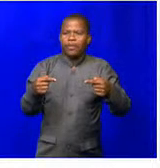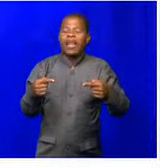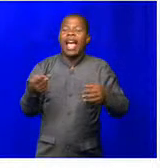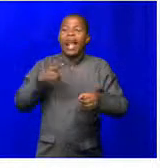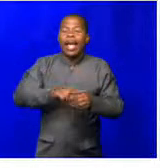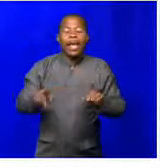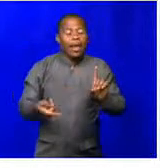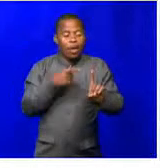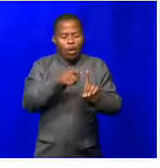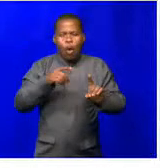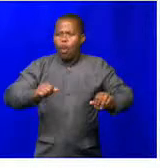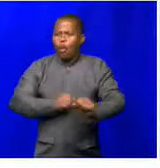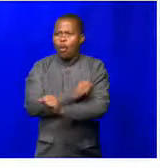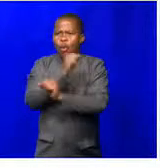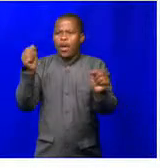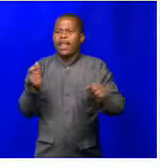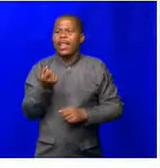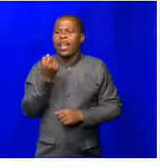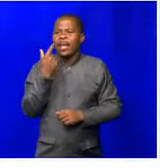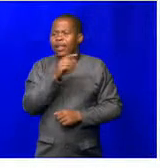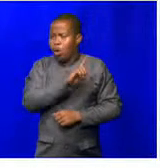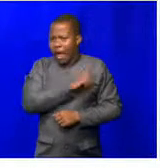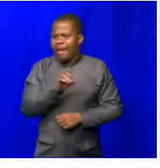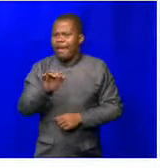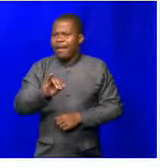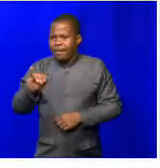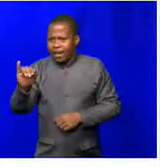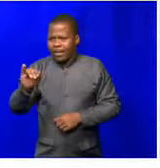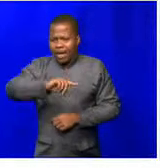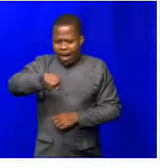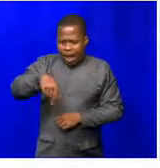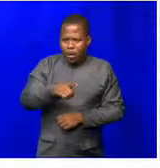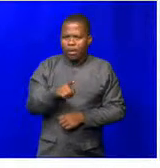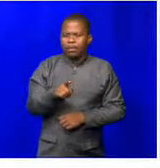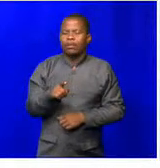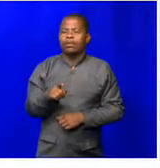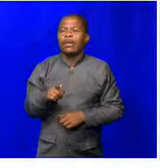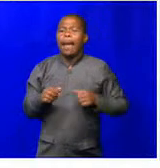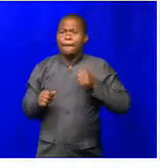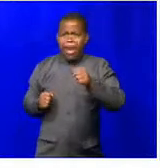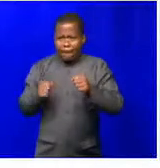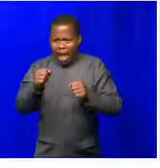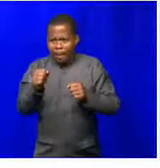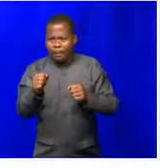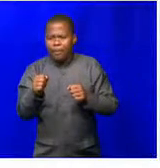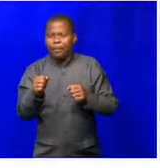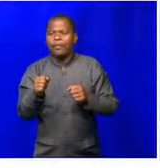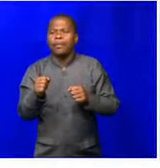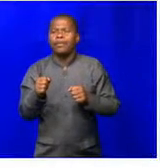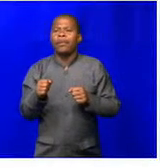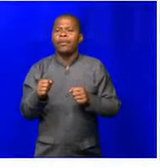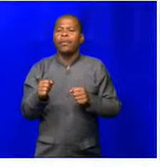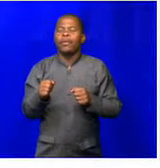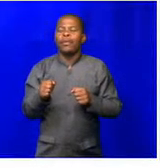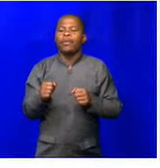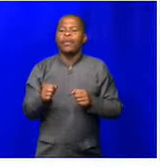Wilder uncube kalula lo mdlalo njengoba esigabeni sekuqala pheceleti kuround 1 uvele washaya yena Helmenius